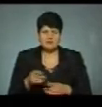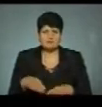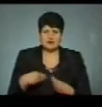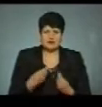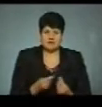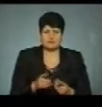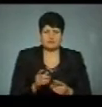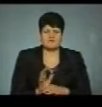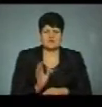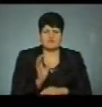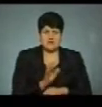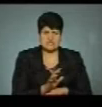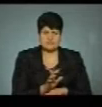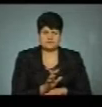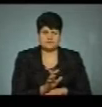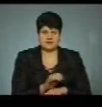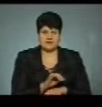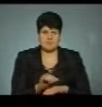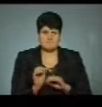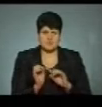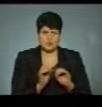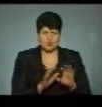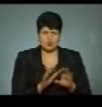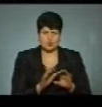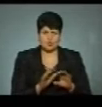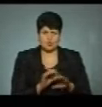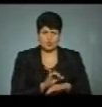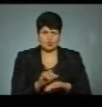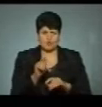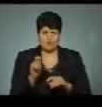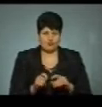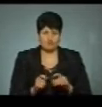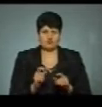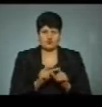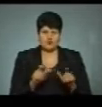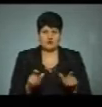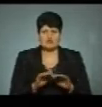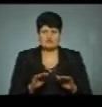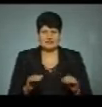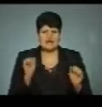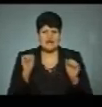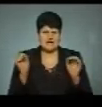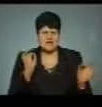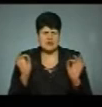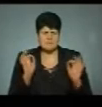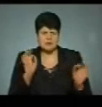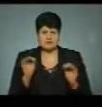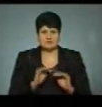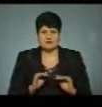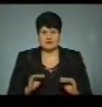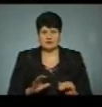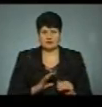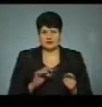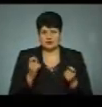само на передову в школи, в садики, де гримить, де бухає, що для дітей була